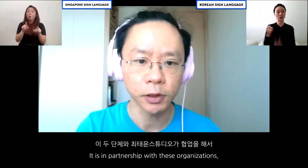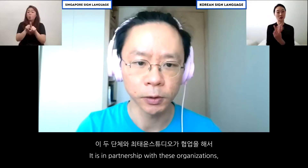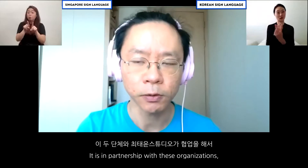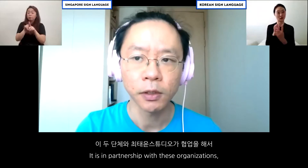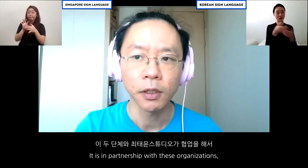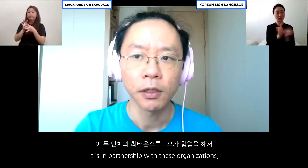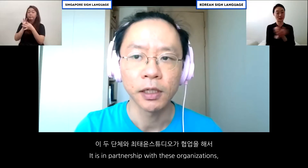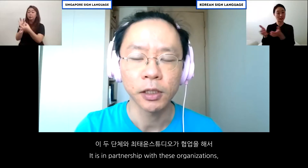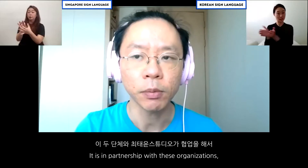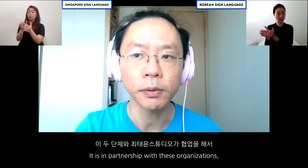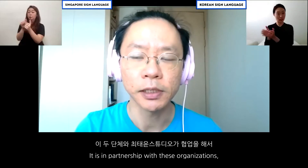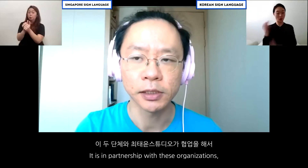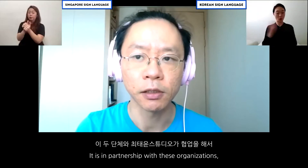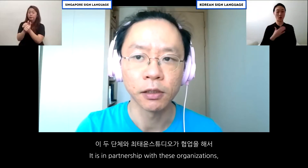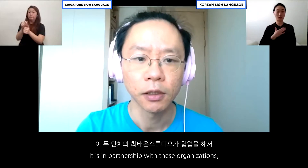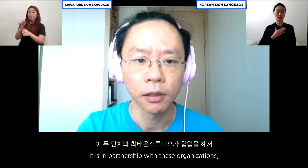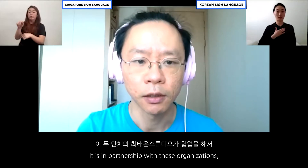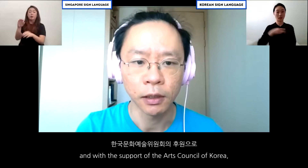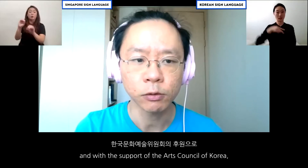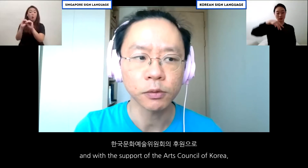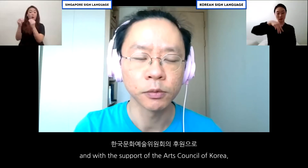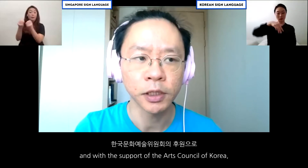최태현 스튜디오가 협업을 해서